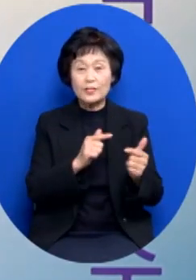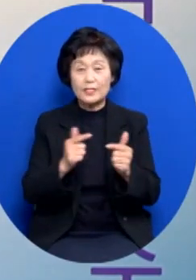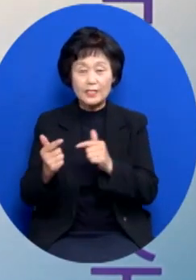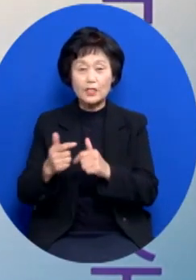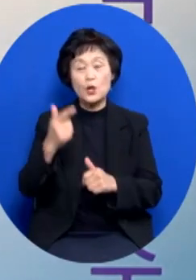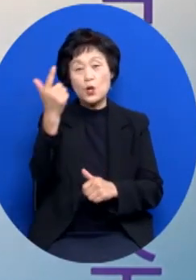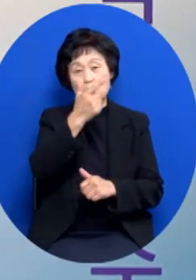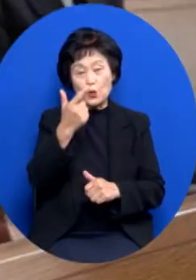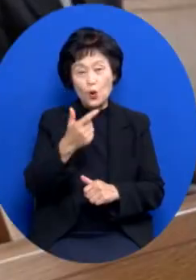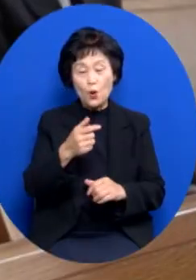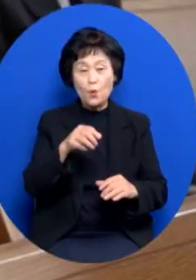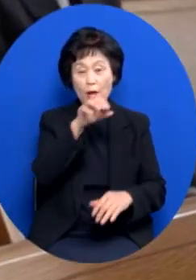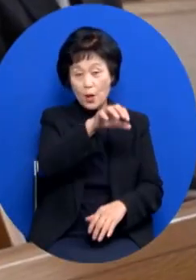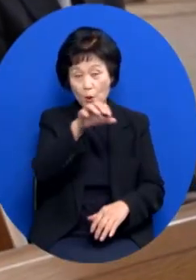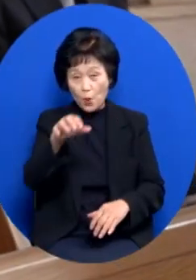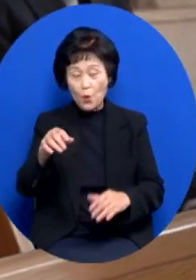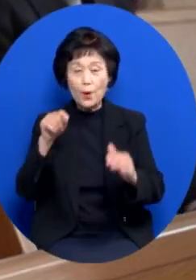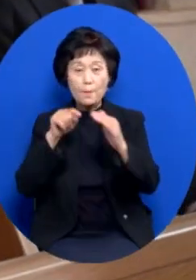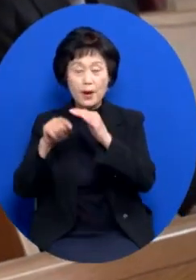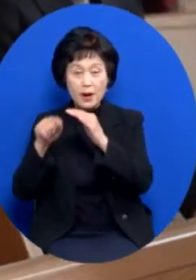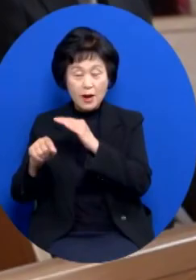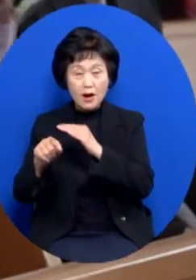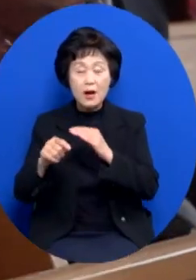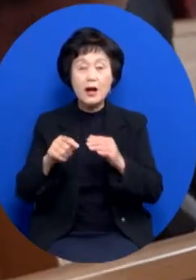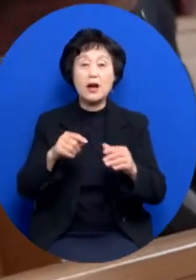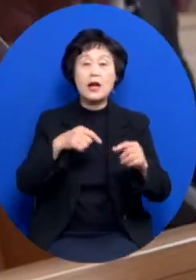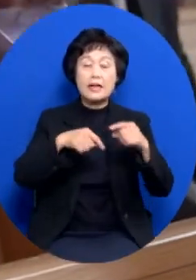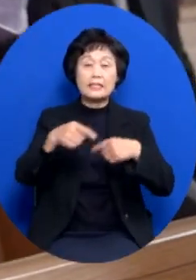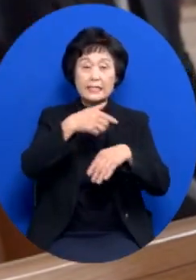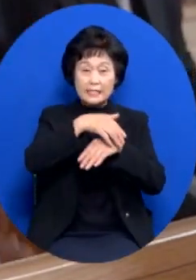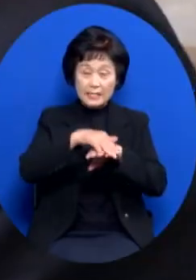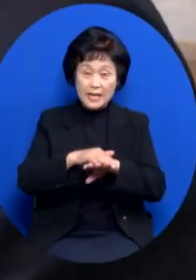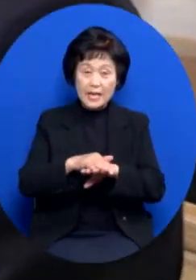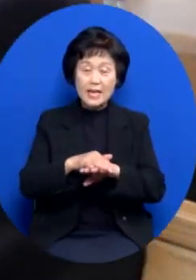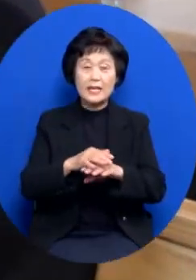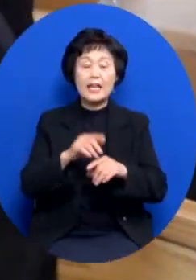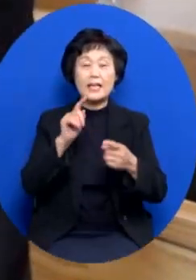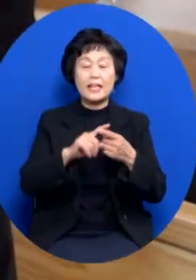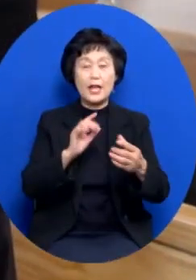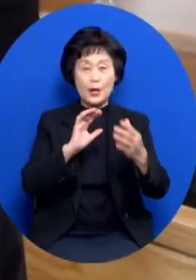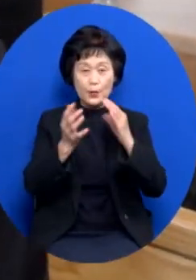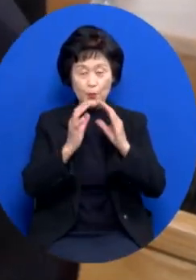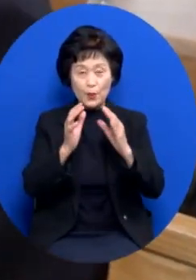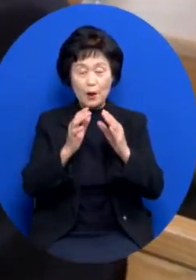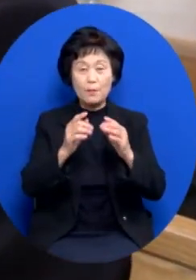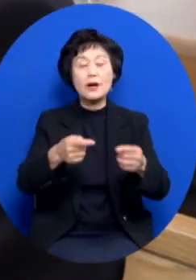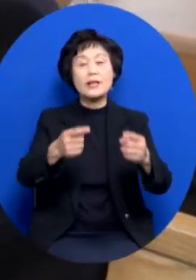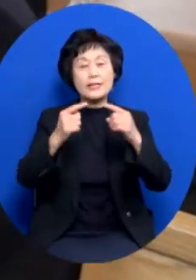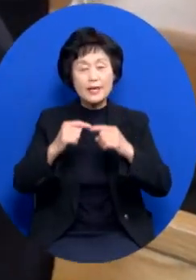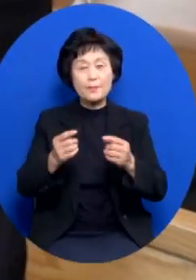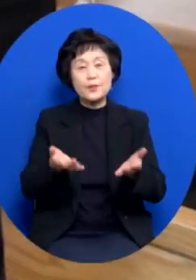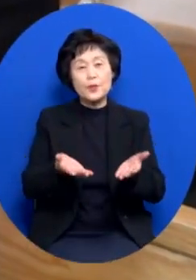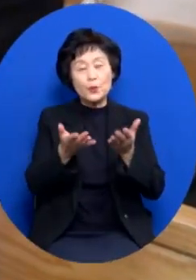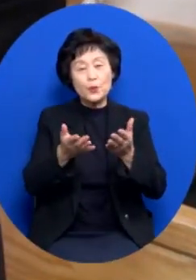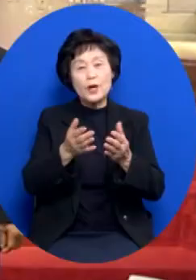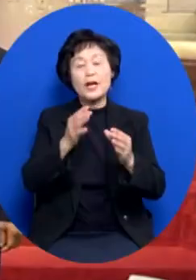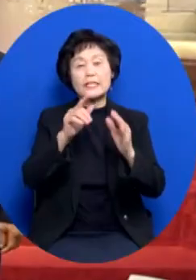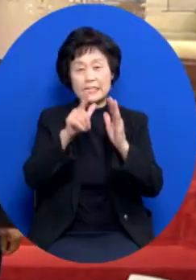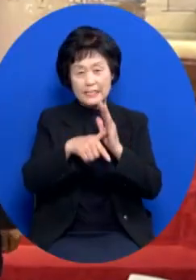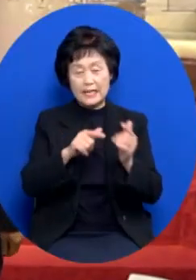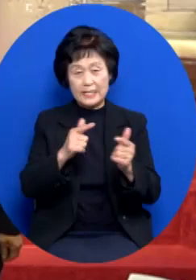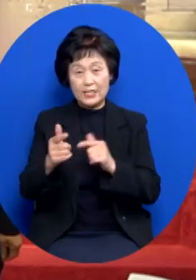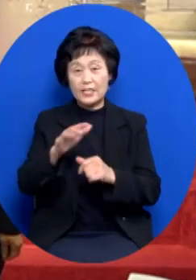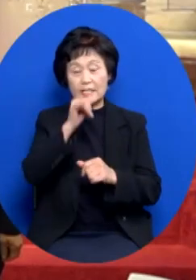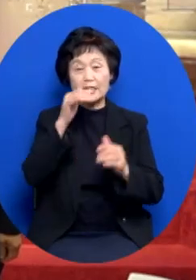노회 순방길에 나서 총회의 정책 방향을 공유하고 교단 주요 행사 참여를 독려하는 자리로 이어지고 있습니다.